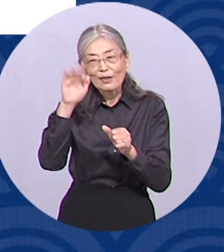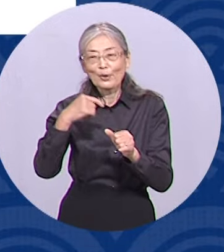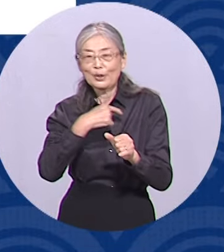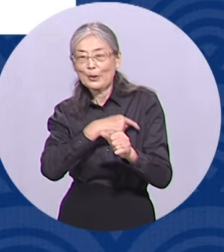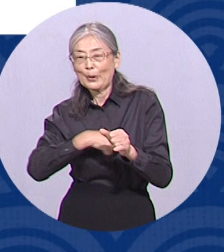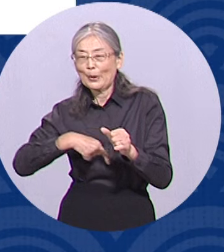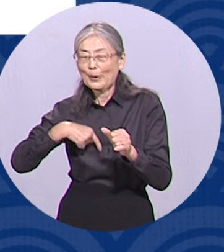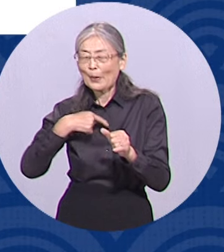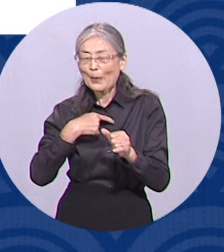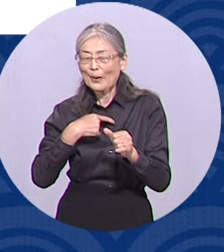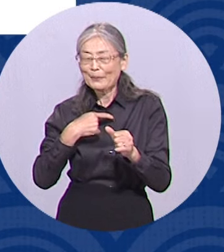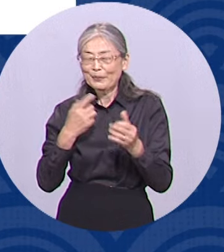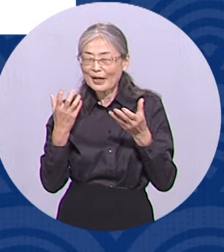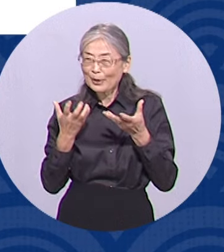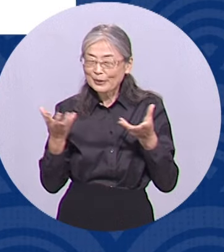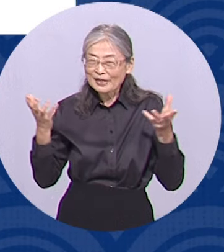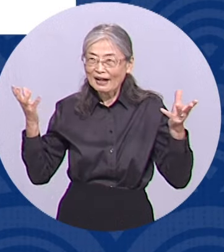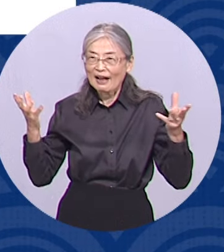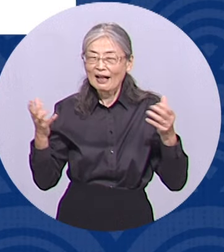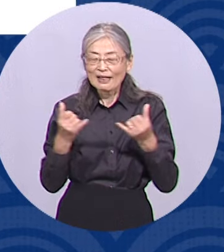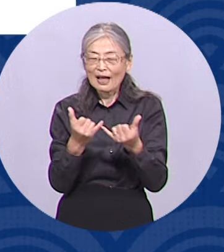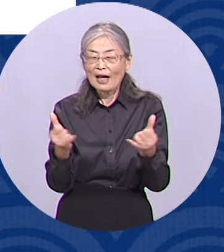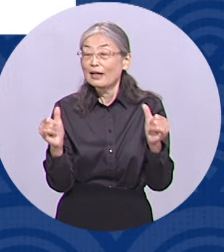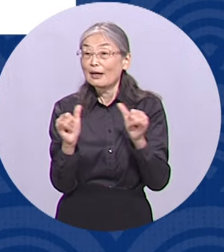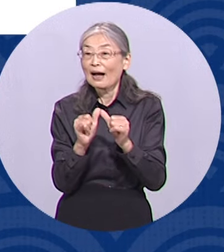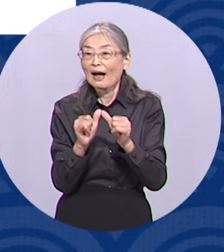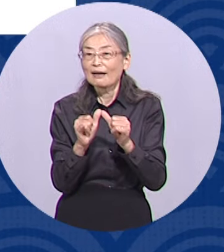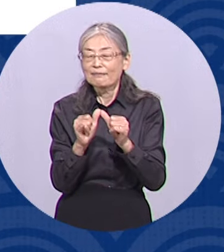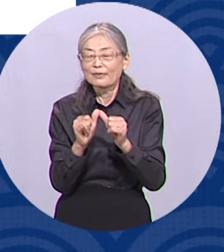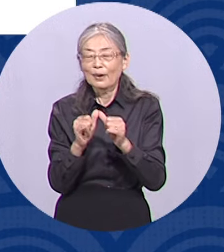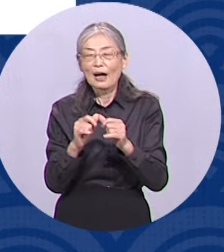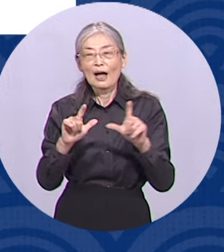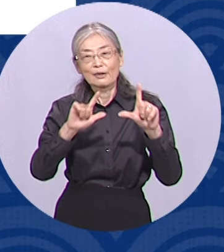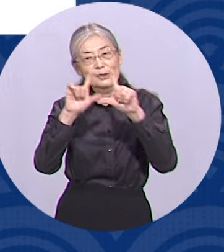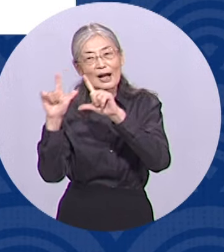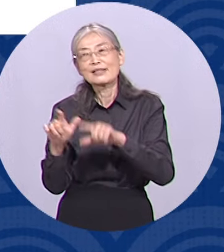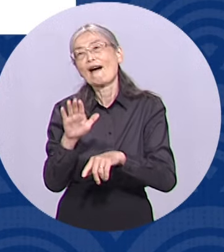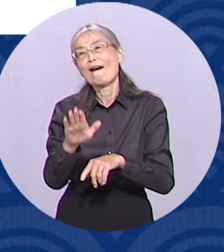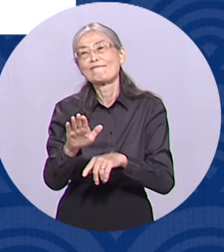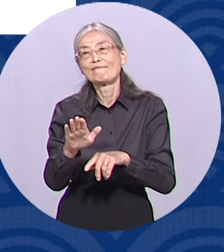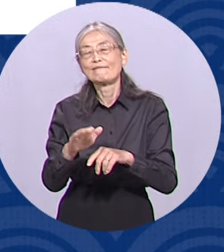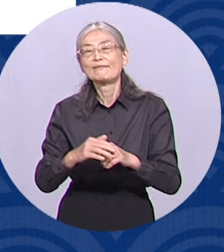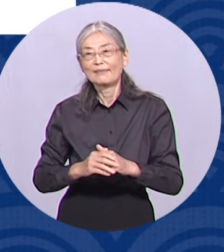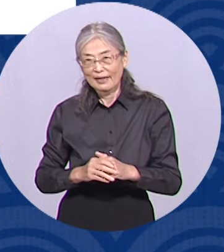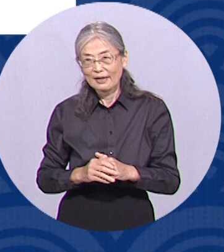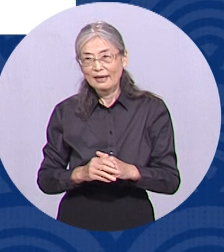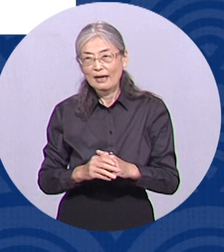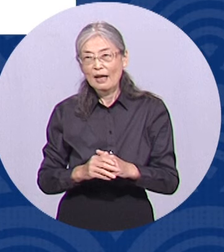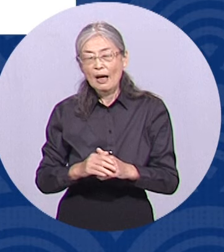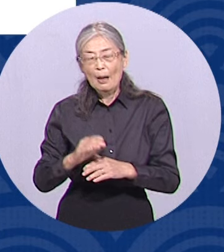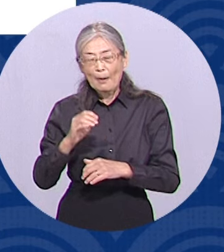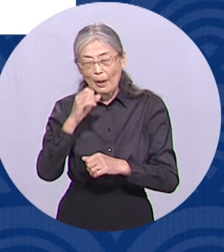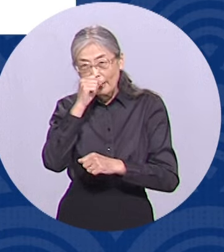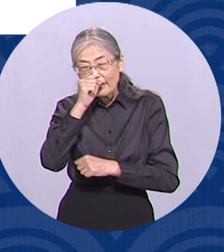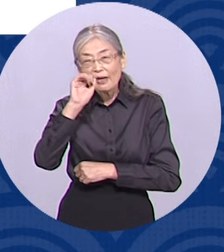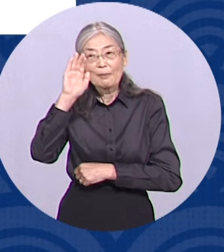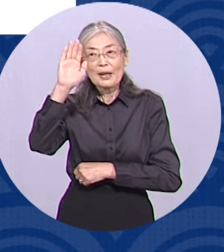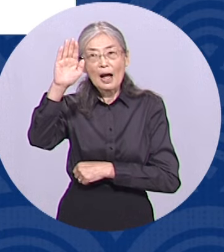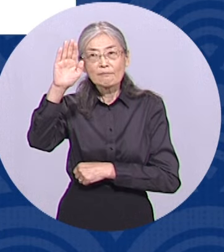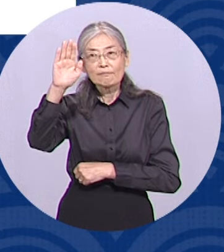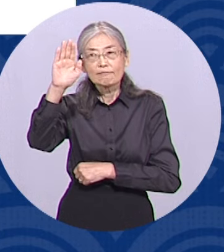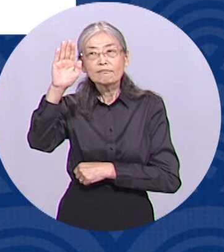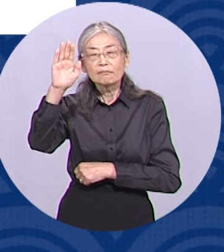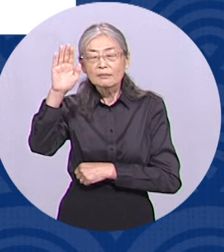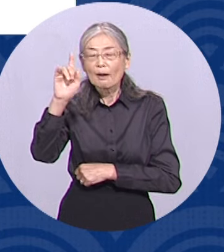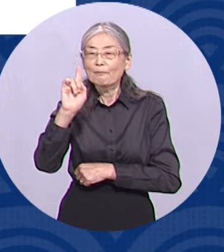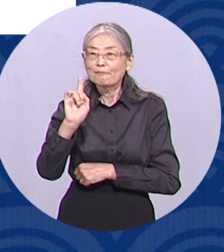な人々の暮らしが実現するというふうに考えております。で、より良い未来というものを具体的に、じゃあどうい